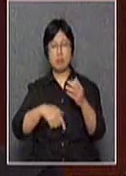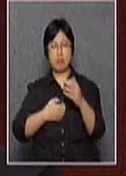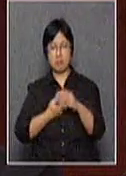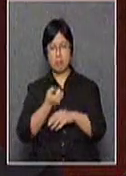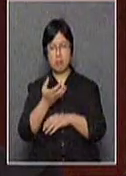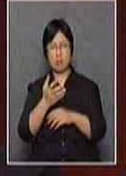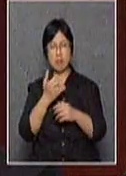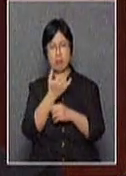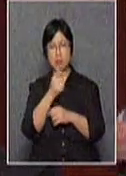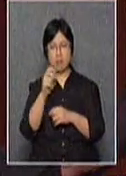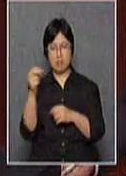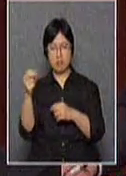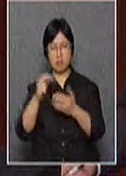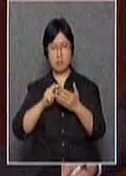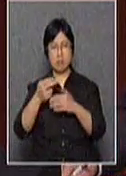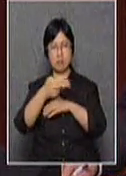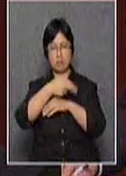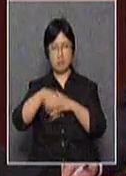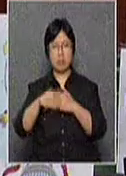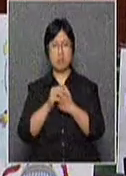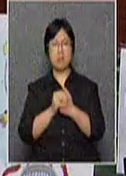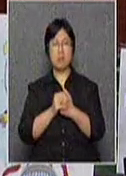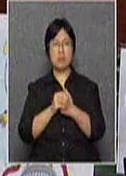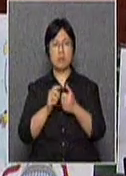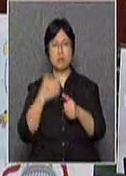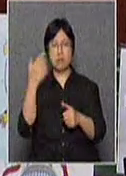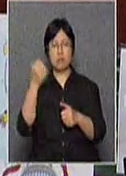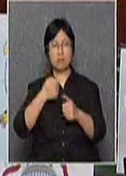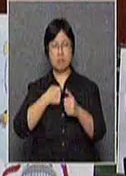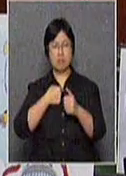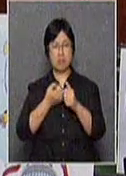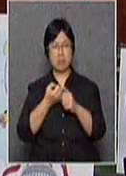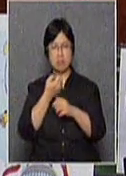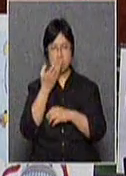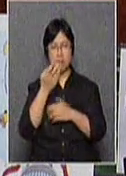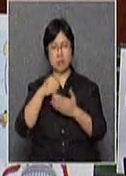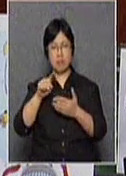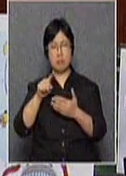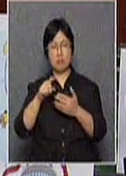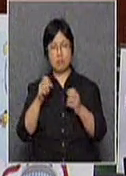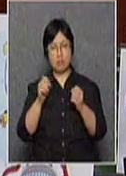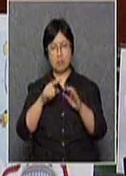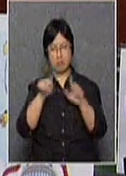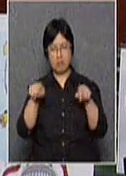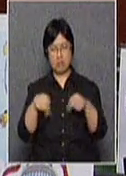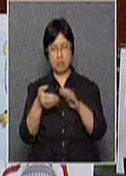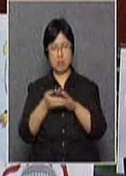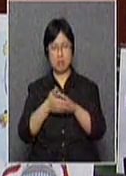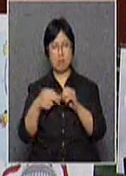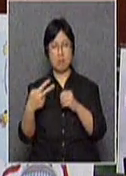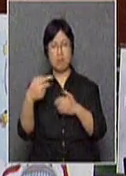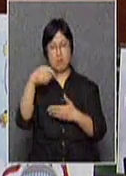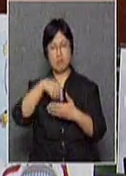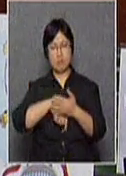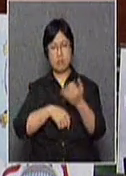議第697項修正案。 主席，我動議通過會議講稿附錄二上的